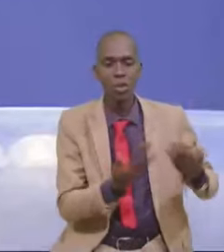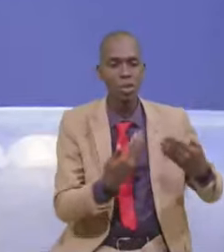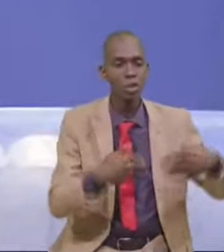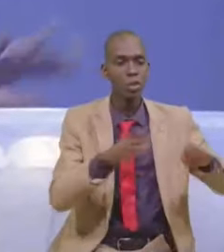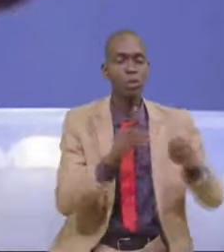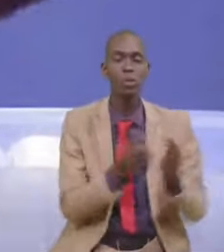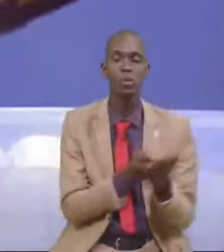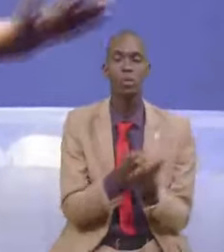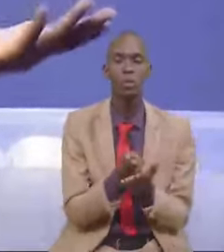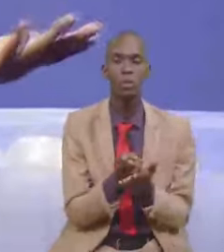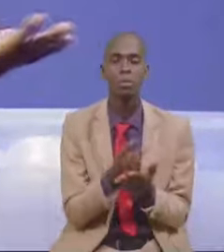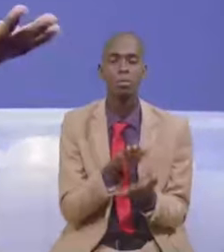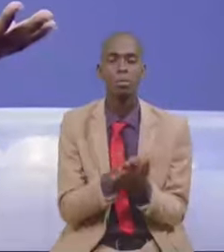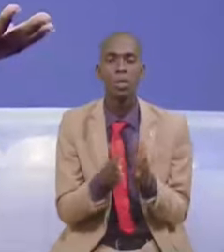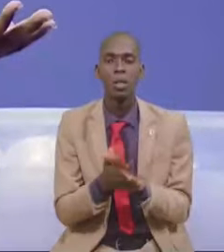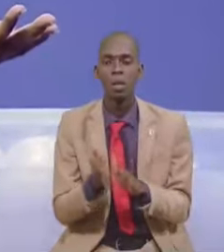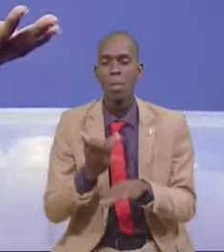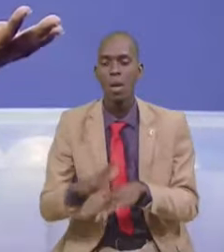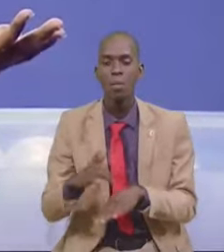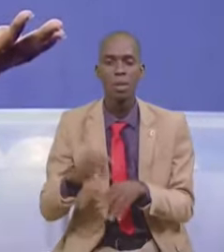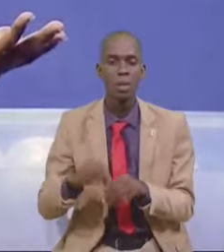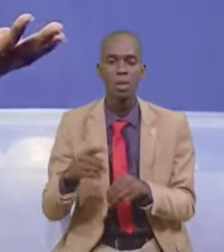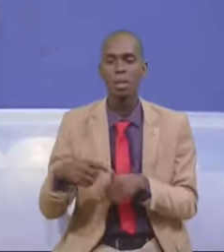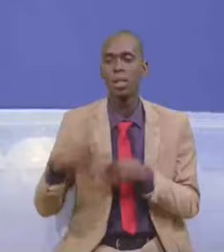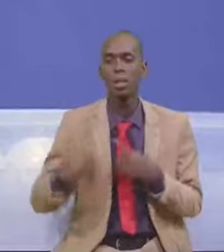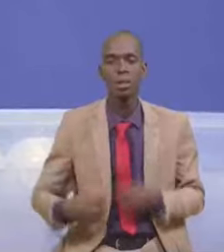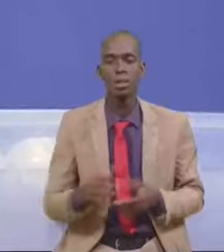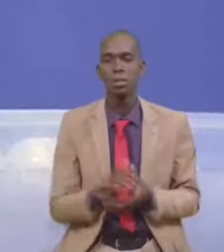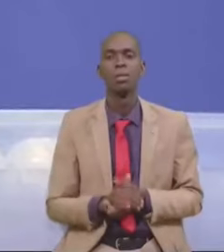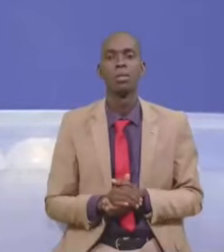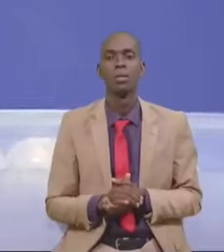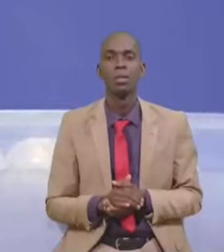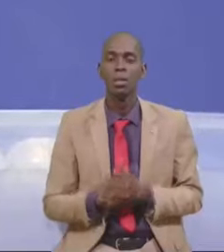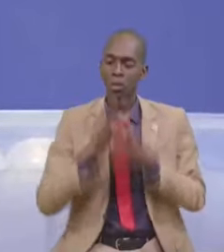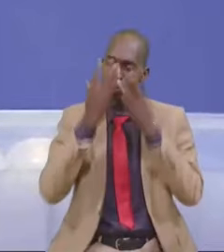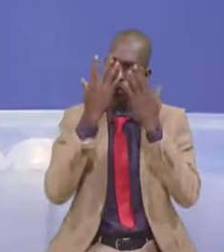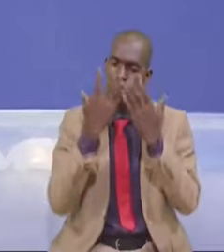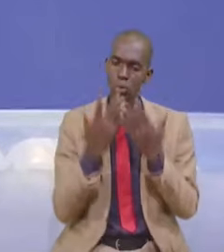le vide est rentré dans son cœur, la tristesse dans le cœur,